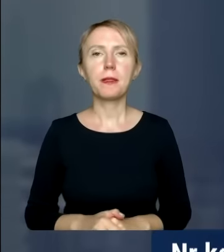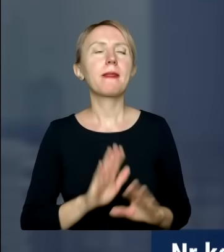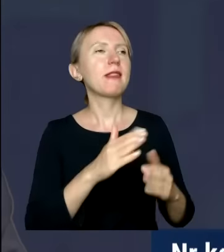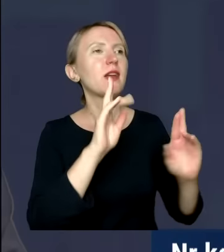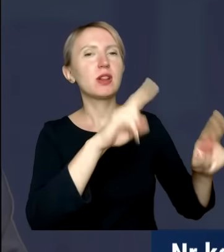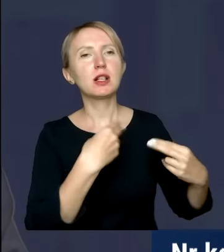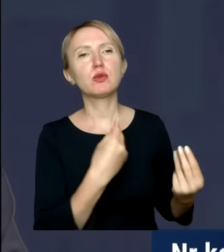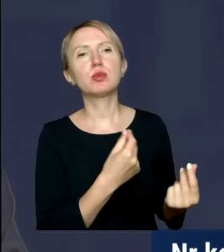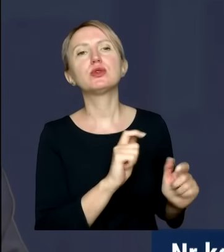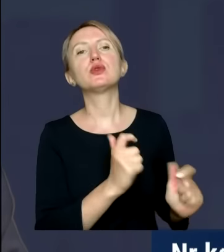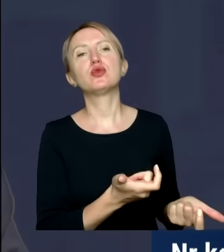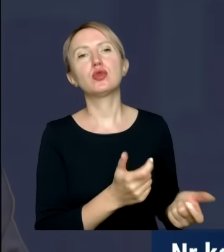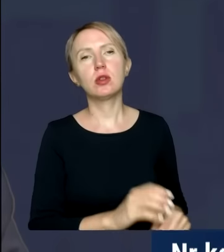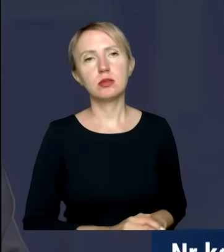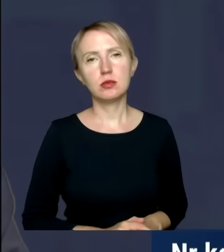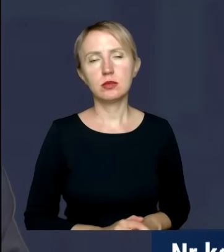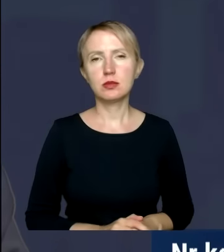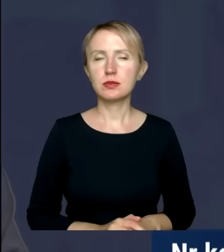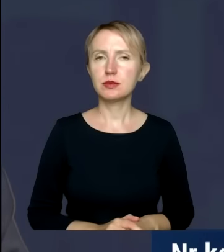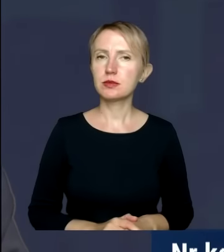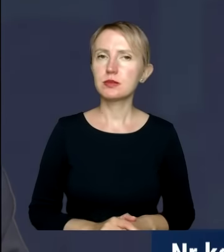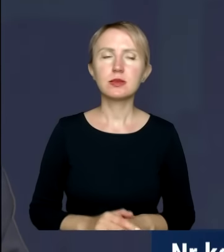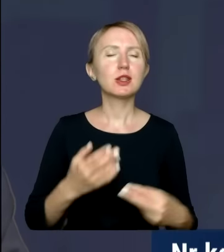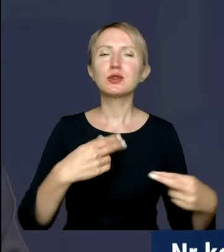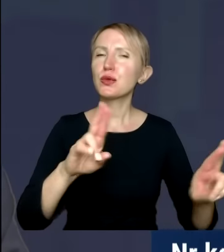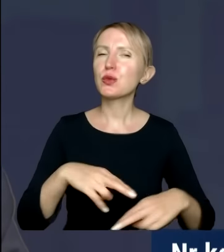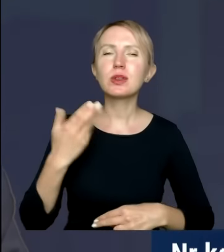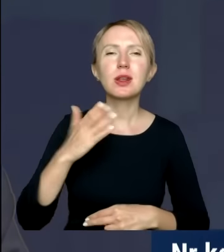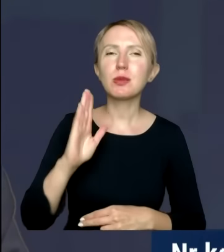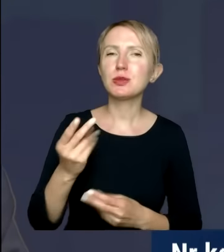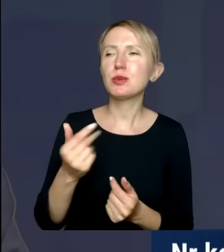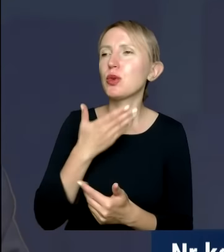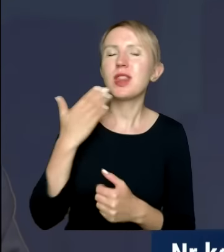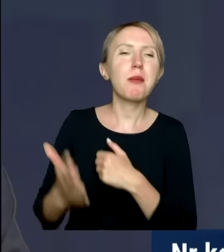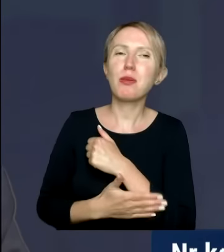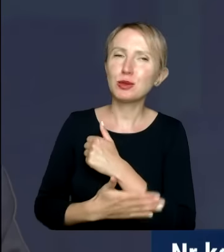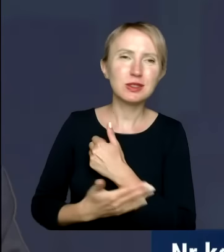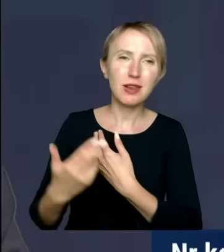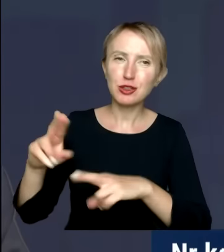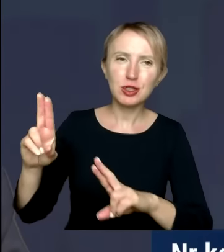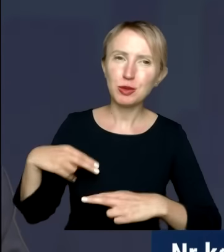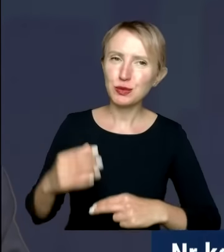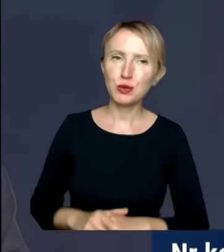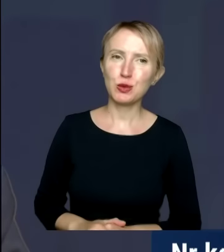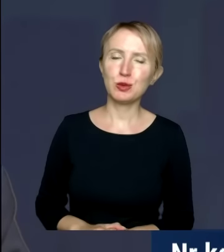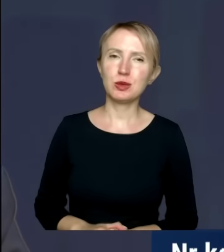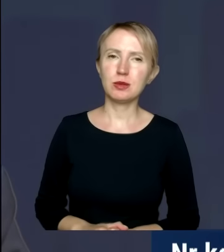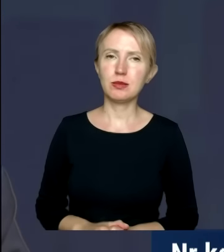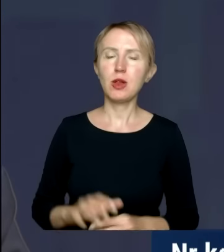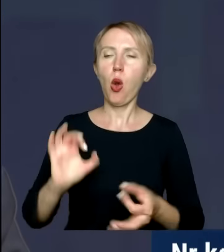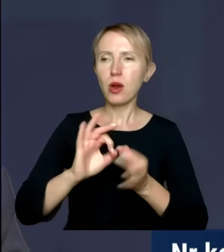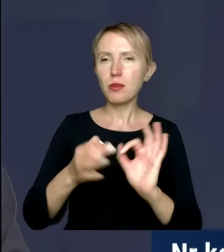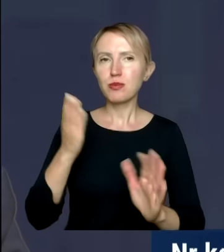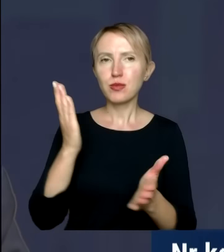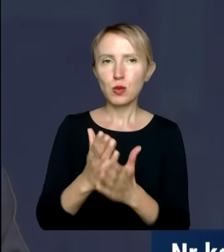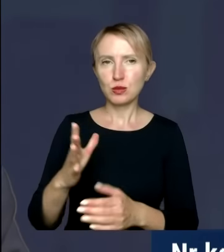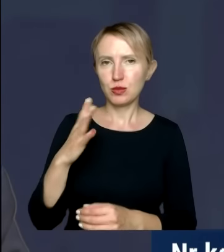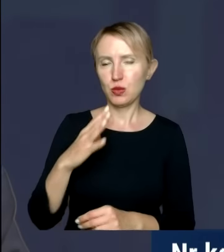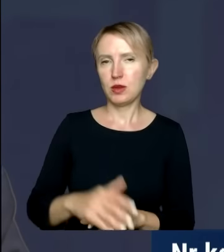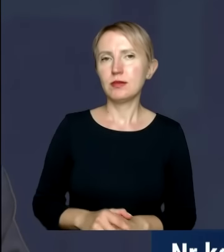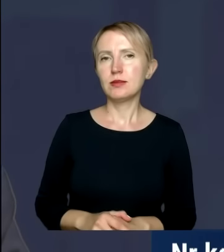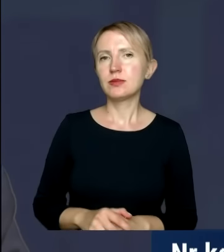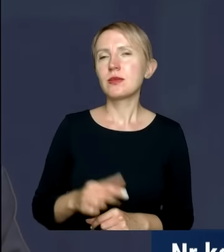pienią nie zwrócą pani redaktor oczywiście nie zwrócą nie ma podstawy do tego żeby zwrócić te igrzyska się odbyły I ja oczywiście